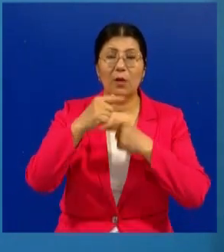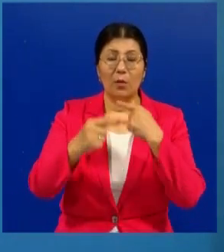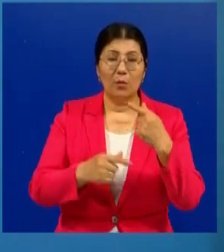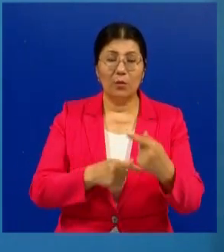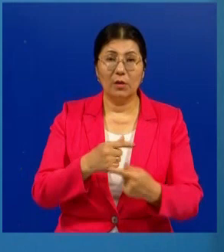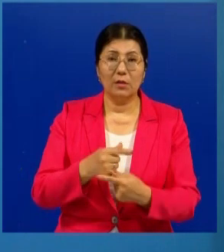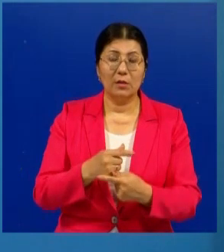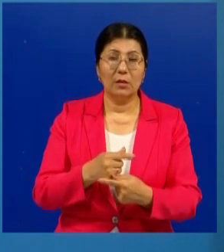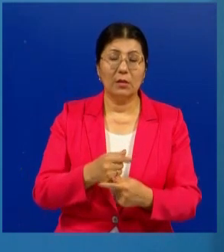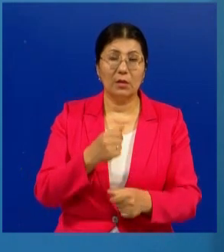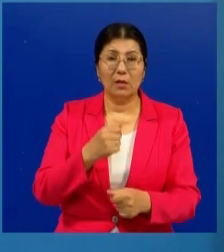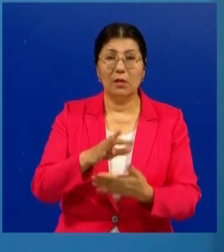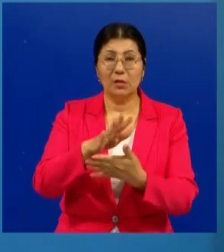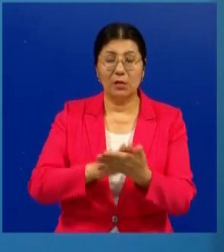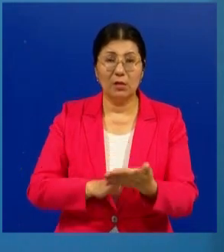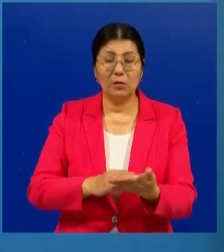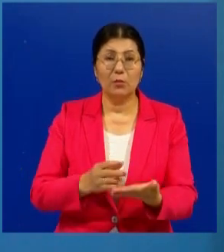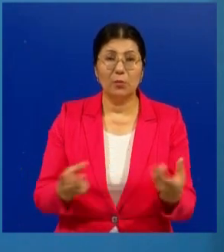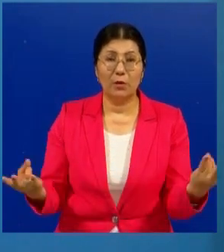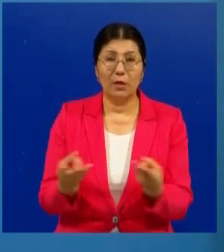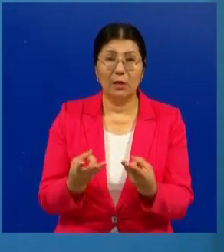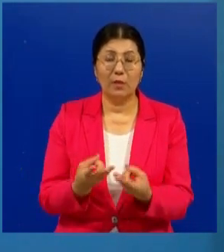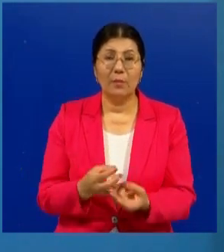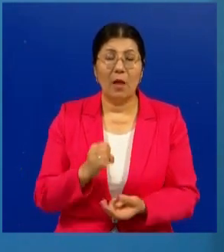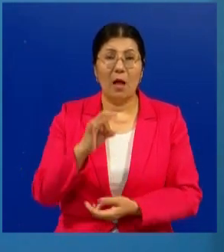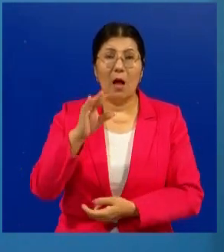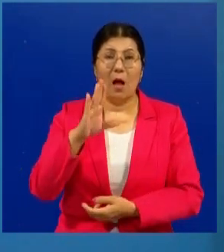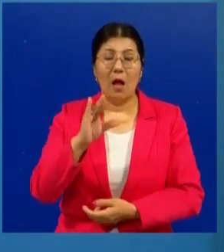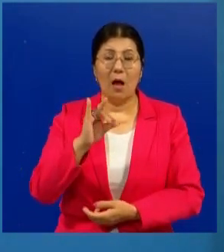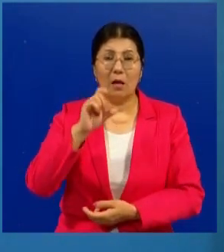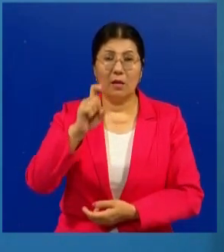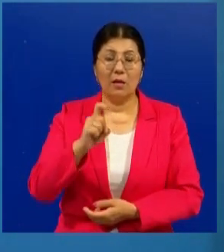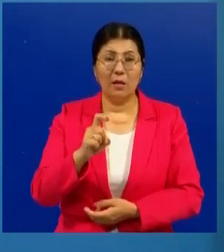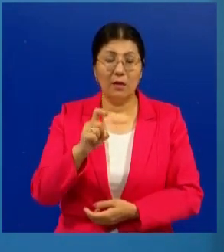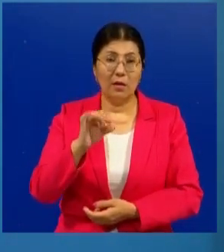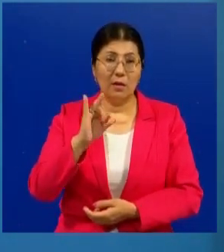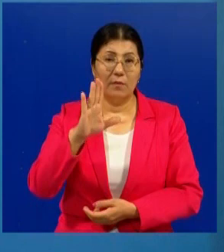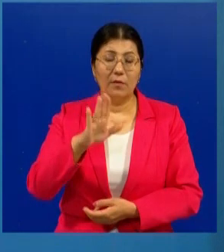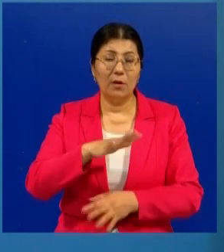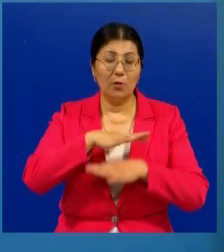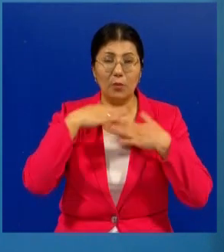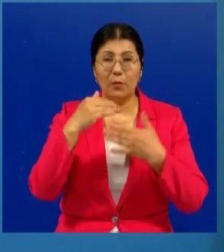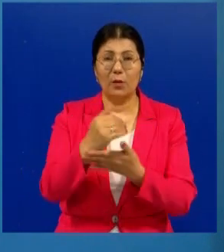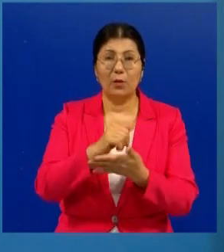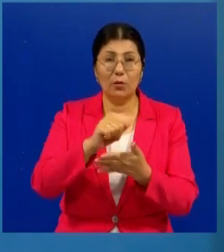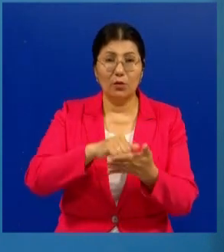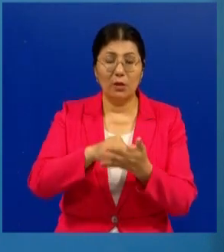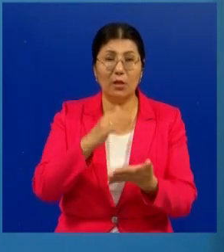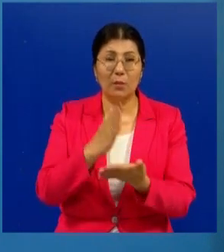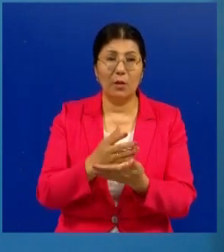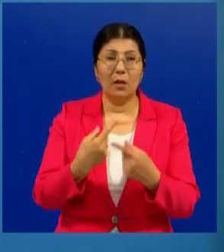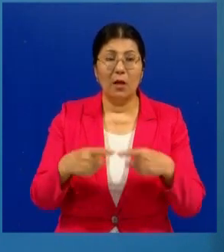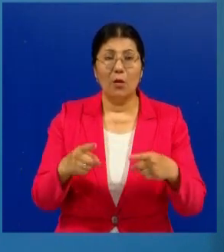жүргізілу беру қажет деп есептеймін. Себебі архивте әлі тұнған құжаттар жетерлік, және жаңа айтып отқандай өзге